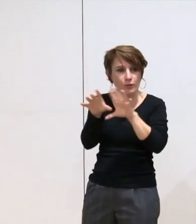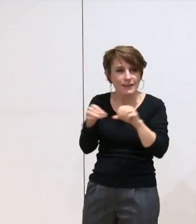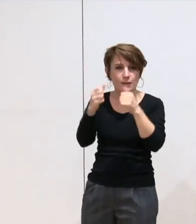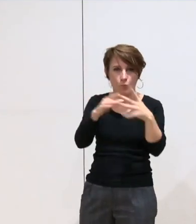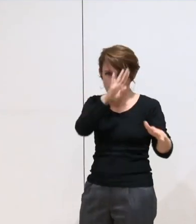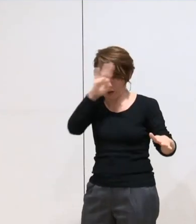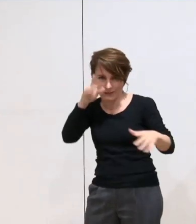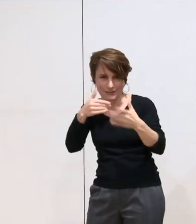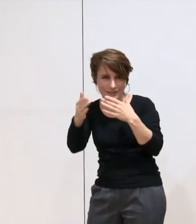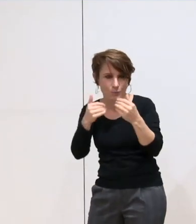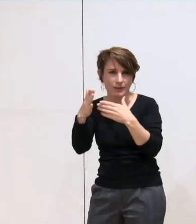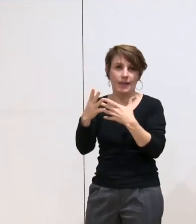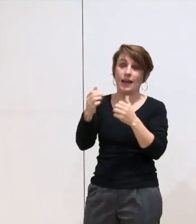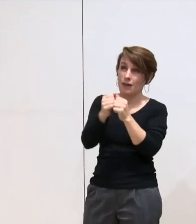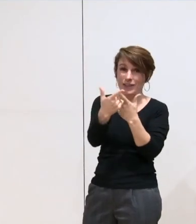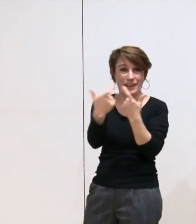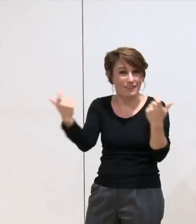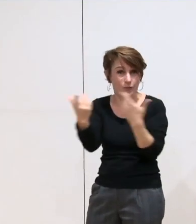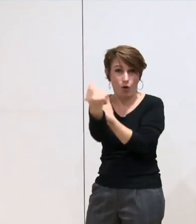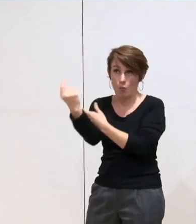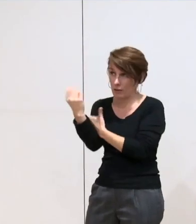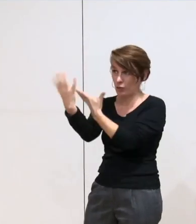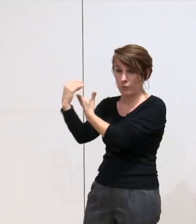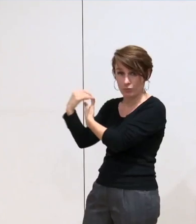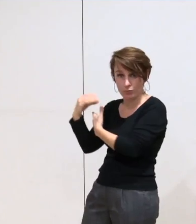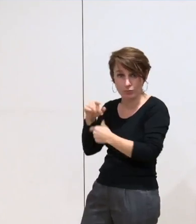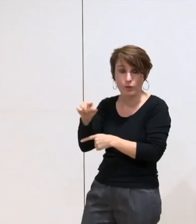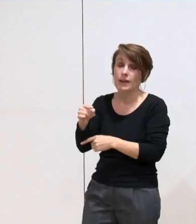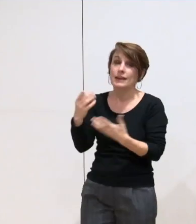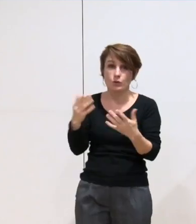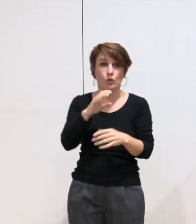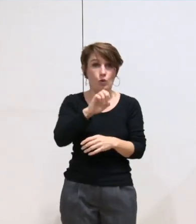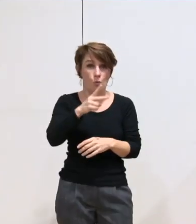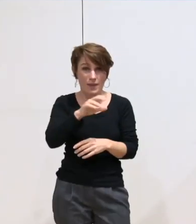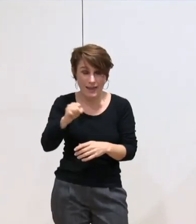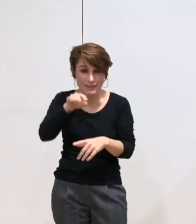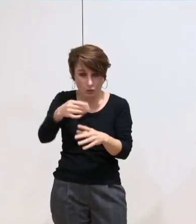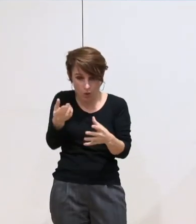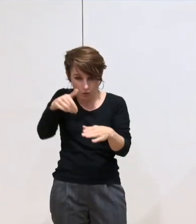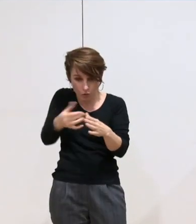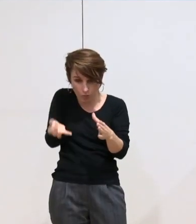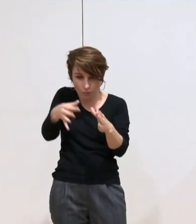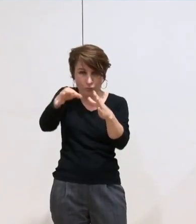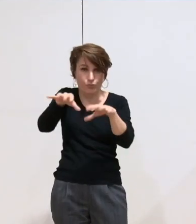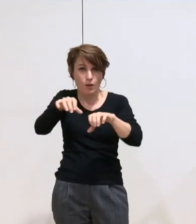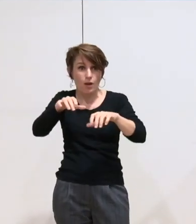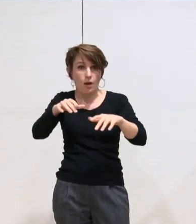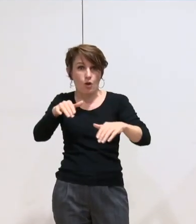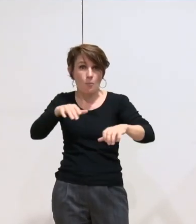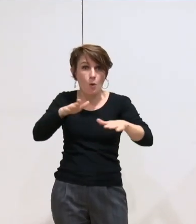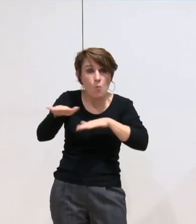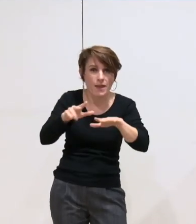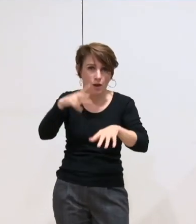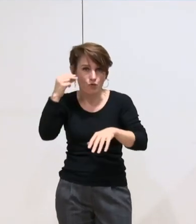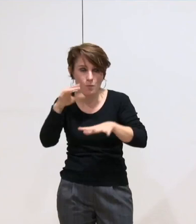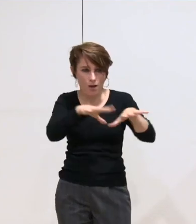les différents partenaires impliqués dans ces problématiques et doter cette EPS de moyens d'action humains, recrutement d'un ou plusieurs référents de